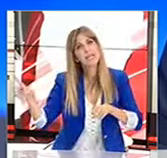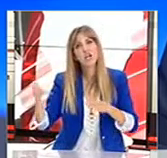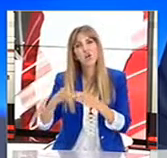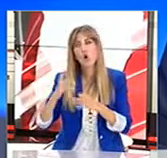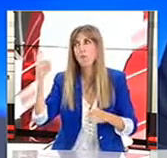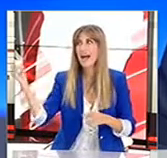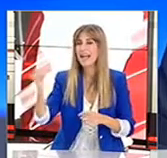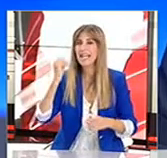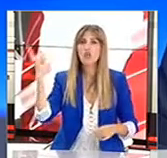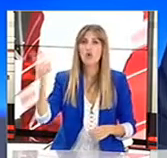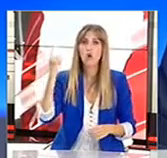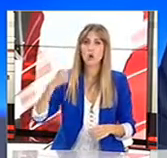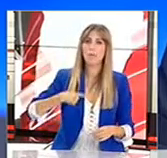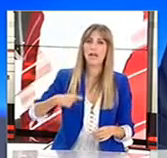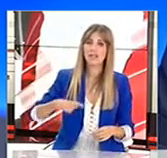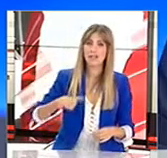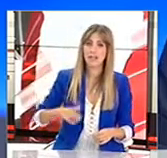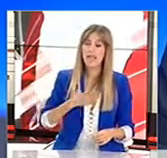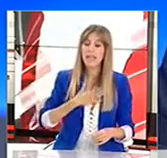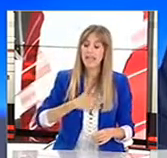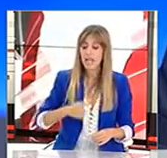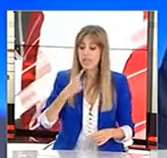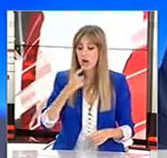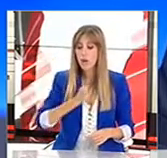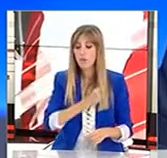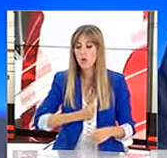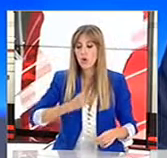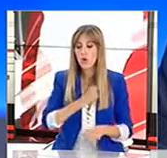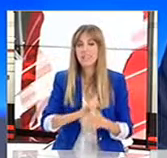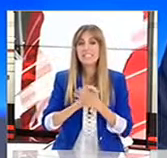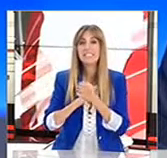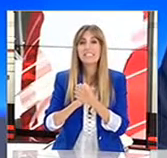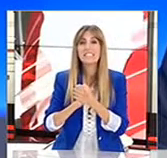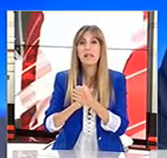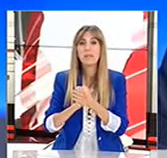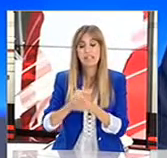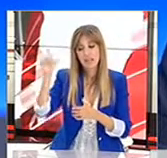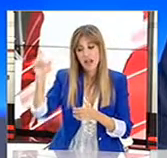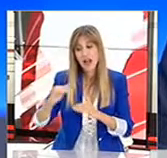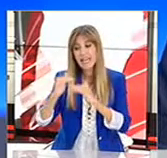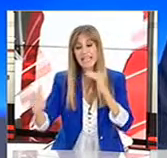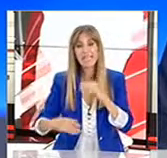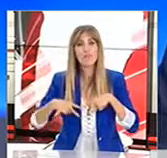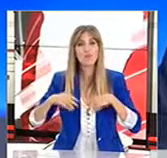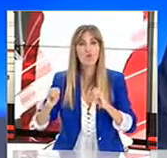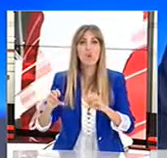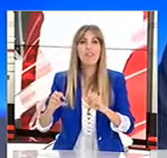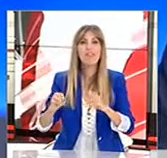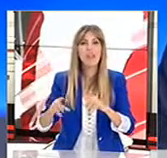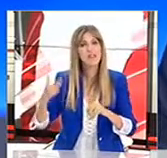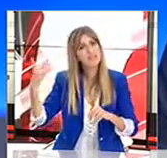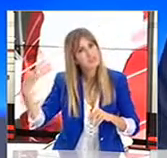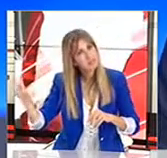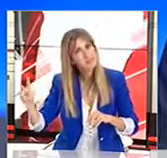περιβάλλοντος για την τραγική απώλεια του γιου του, που προέρχεται από το κόμμα των οικολόγων. Λέω λοιπόν ότι ο ΣΥΡΙΖΑ